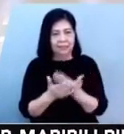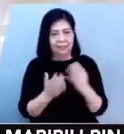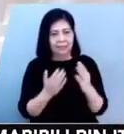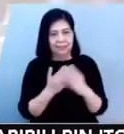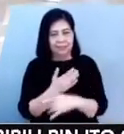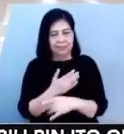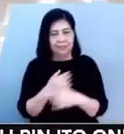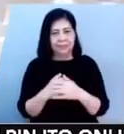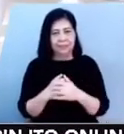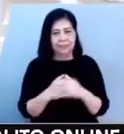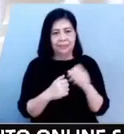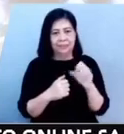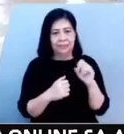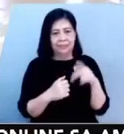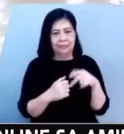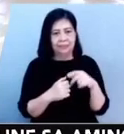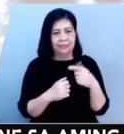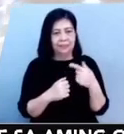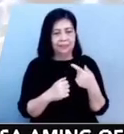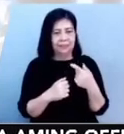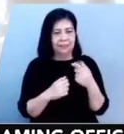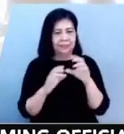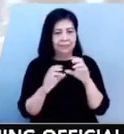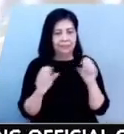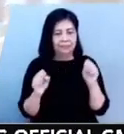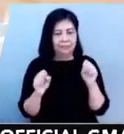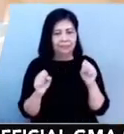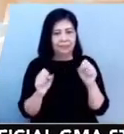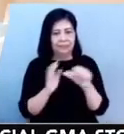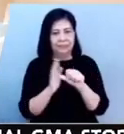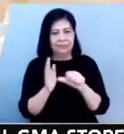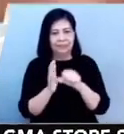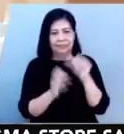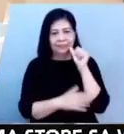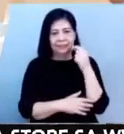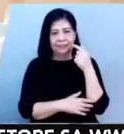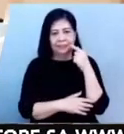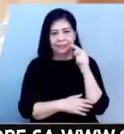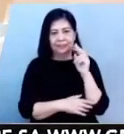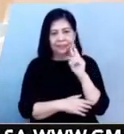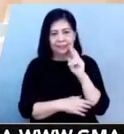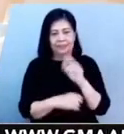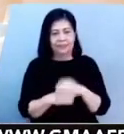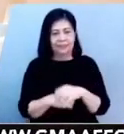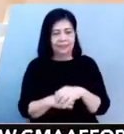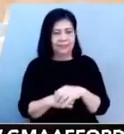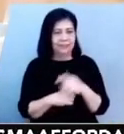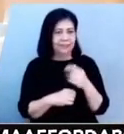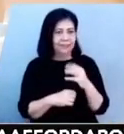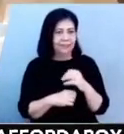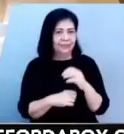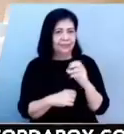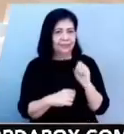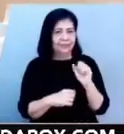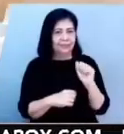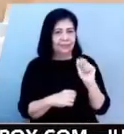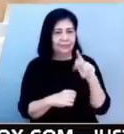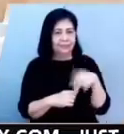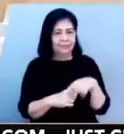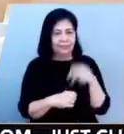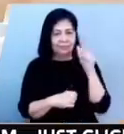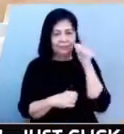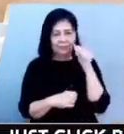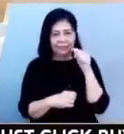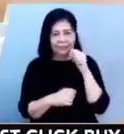Vice President at GMA Pictures President Attorney Annette Gozon Valdez, GMA Public Affairs SAVP Ange Atienza at